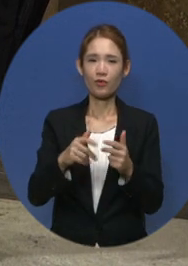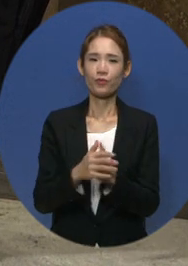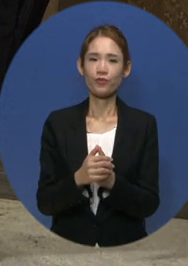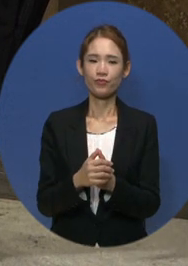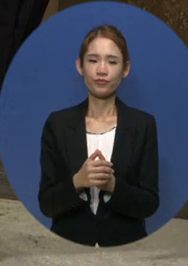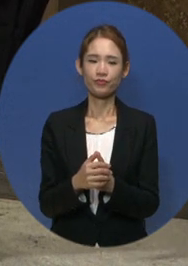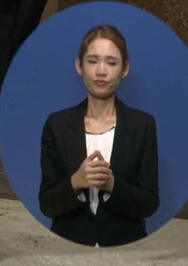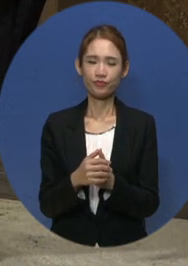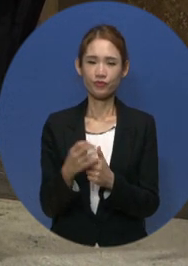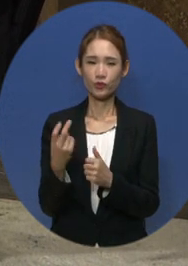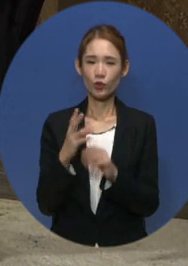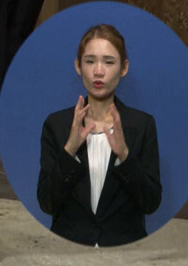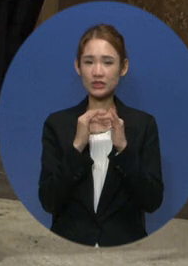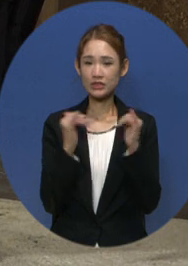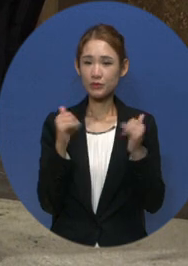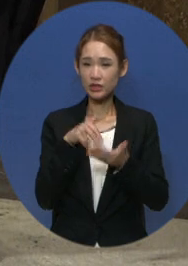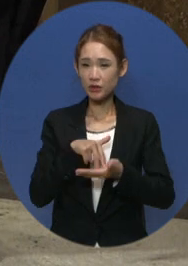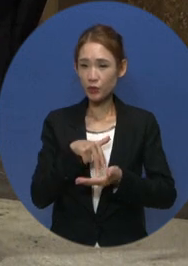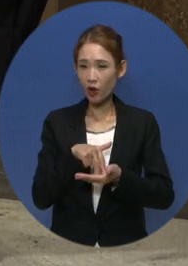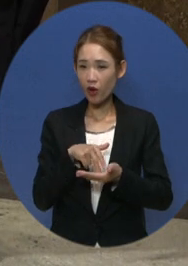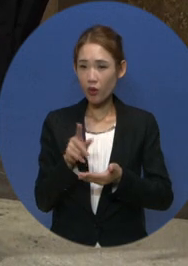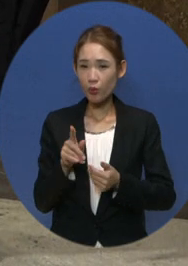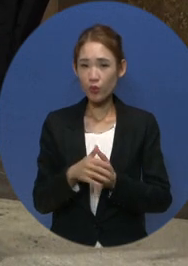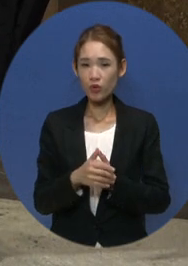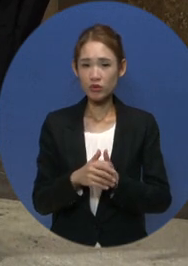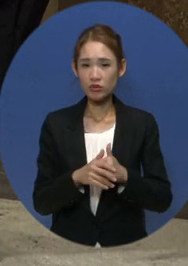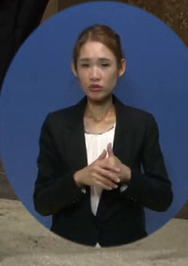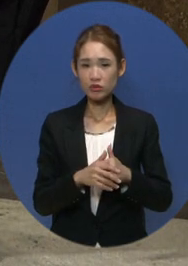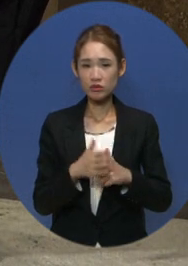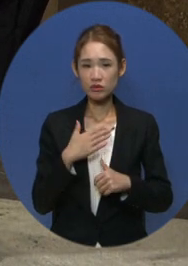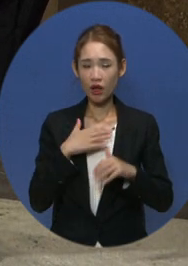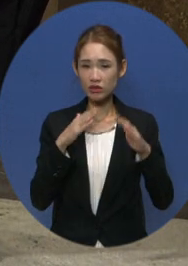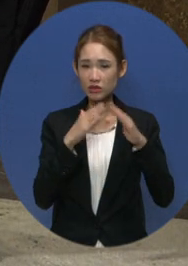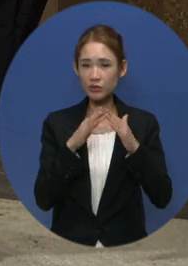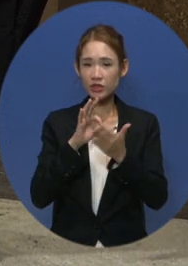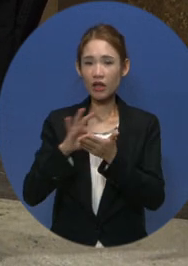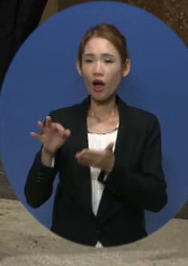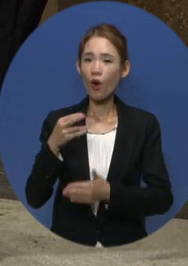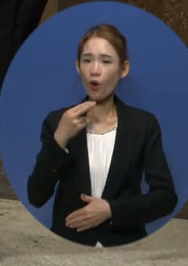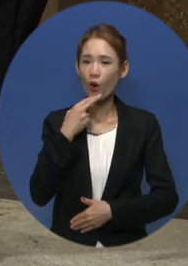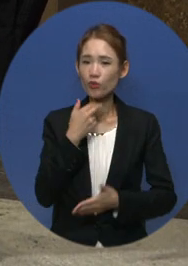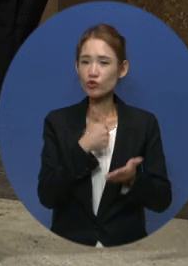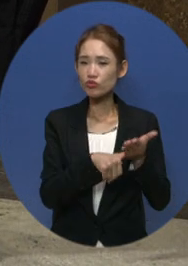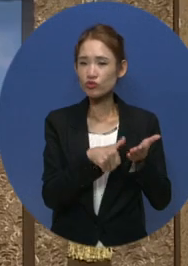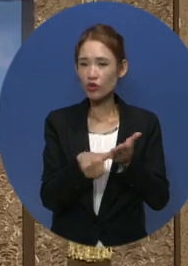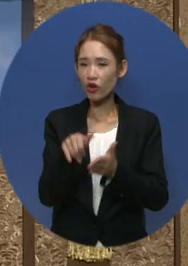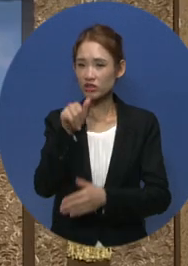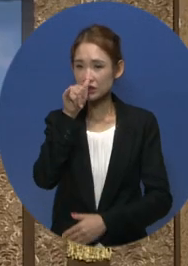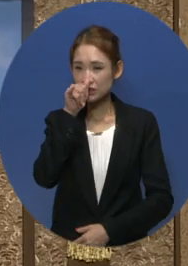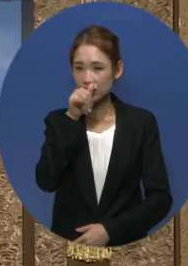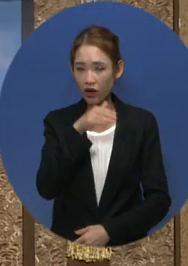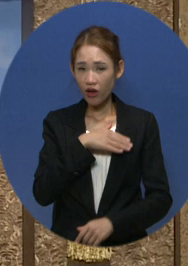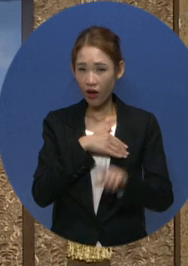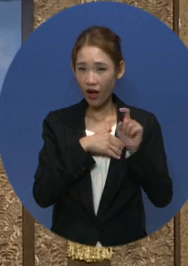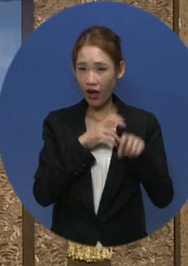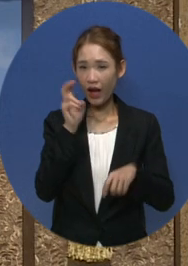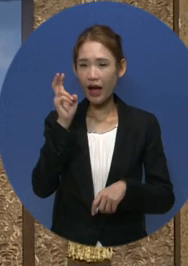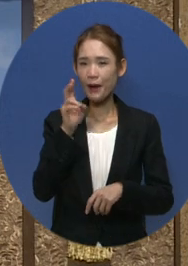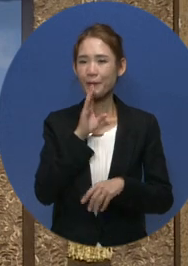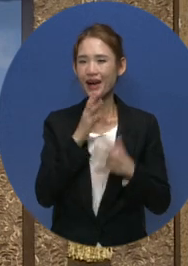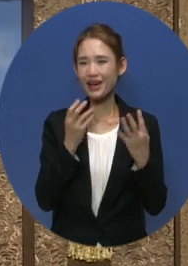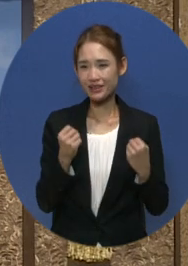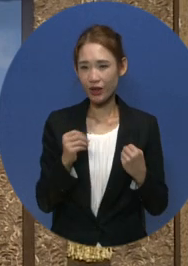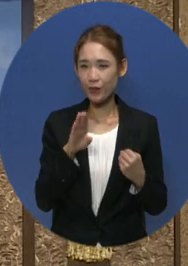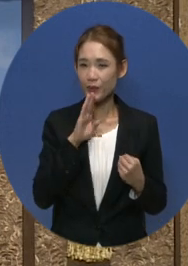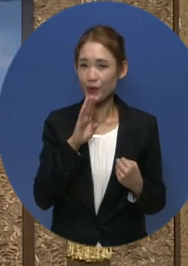그 이제 시민들 입장에서는 자기 집에 사용하지 않는 물건이 다 있습니다. 그렇죠. 예, 아마 있을 거예요. 우리. 참 많습니다. 예,